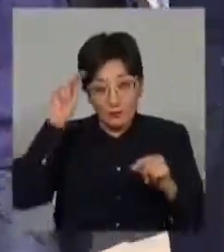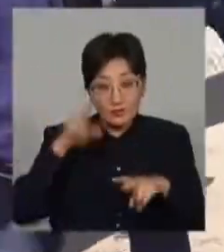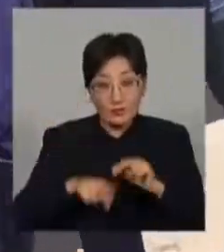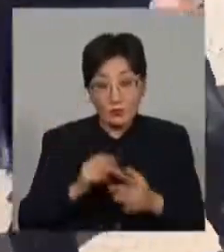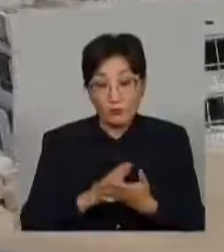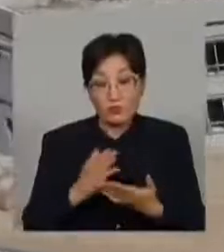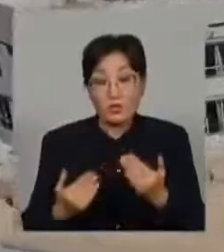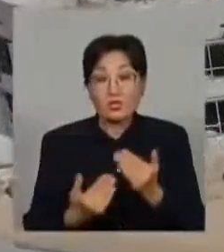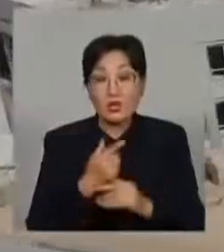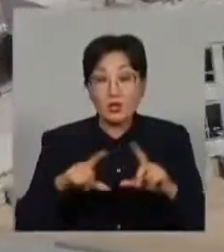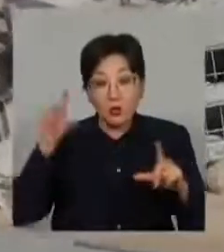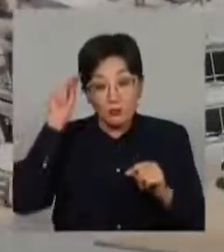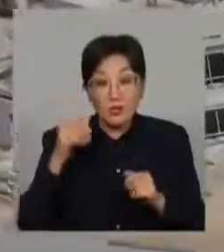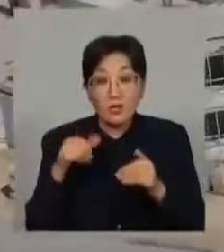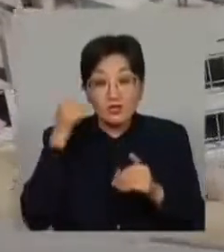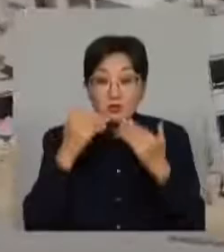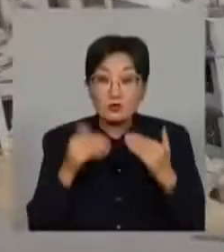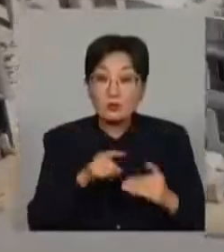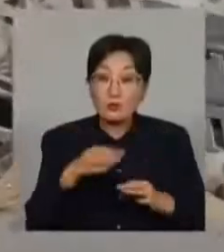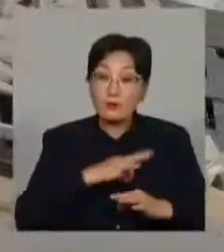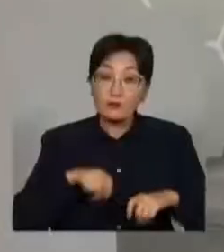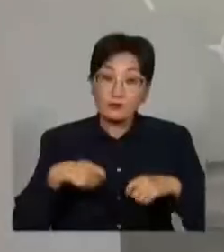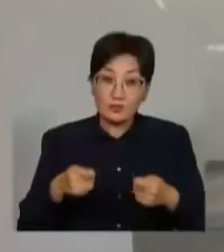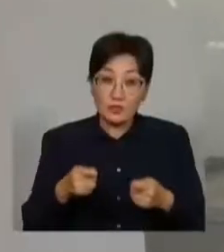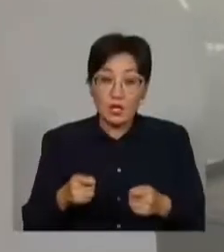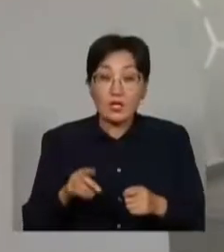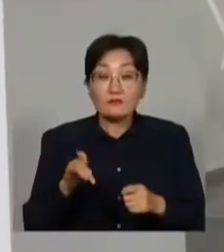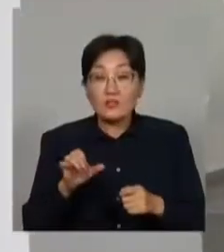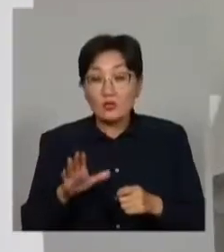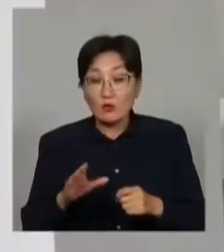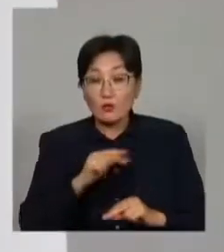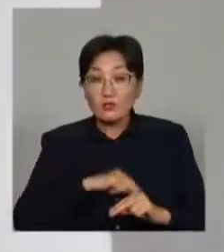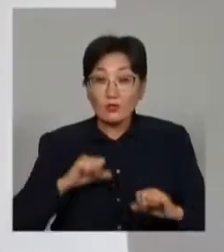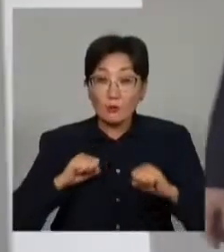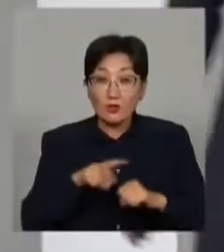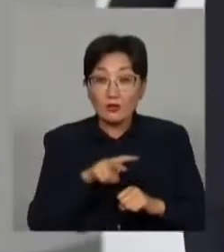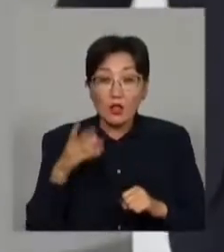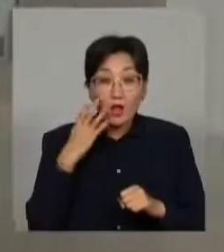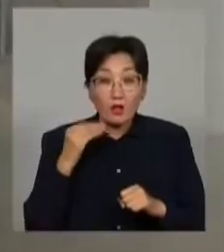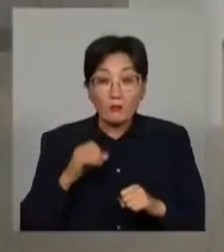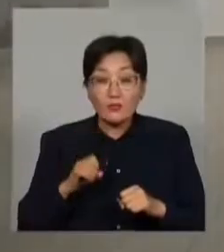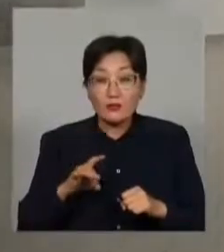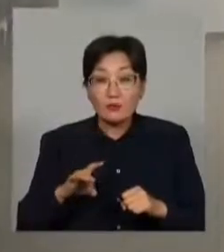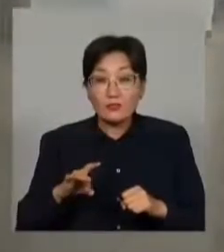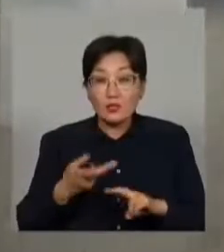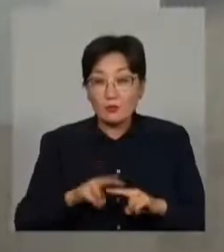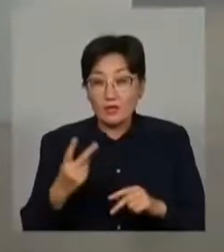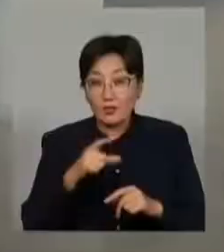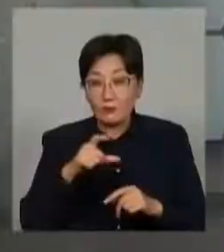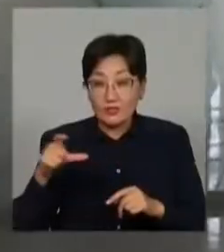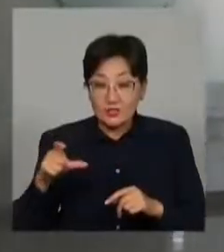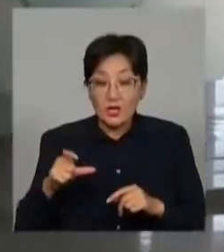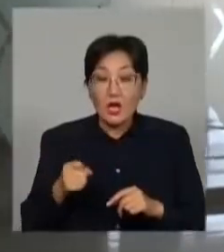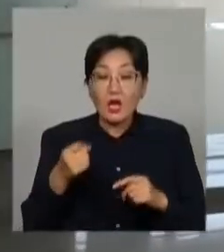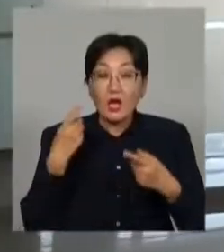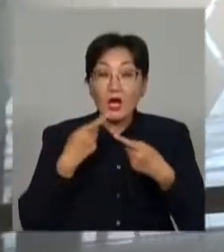жатыр. Жаңа білім беру нысандары жыл соңына дейін пайдалануға берілмек. Бақытжан Сағынтаев жұмыс сапары кезінде Алатау шығармашылық хабының 2-ші қабатындағы